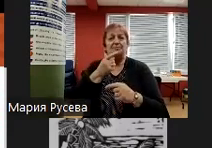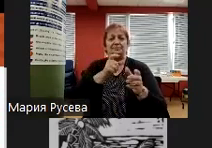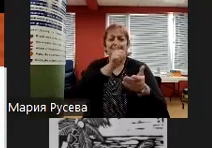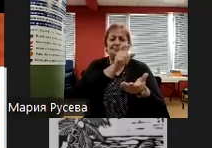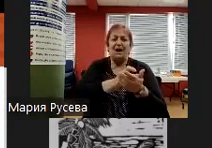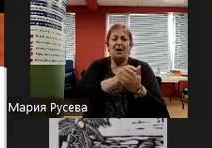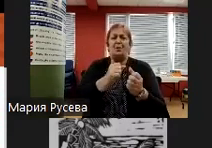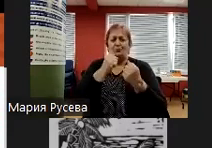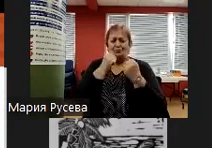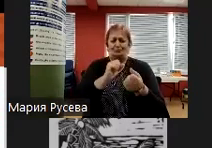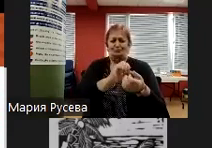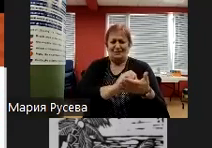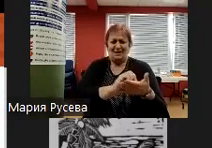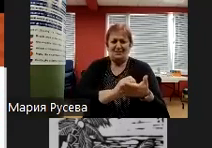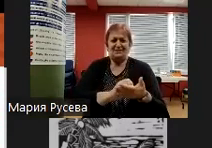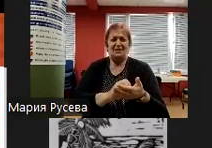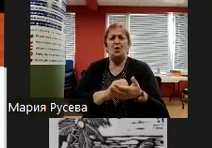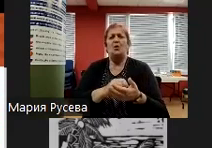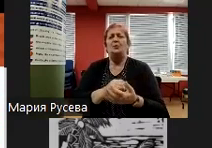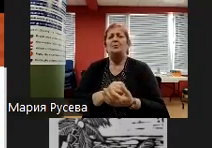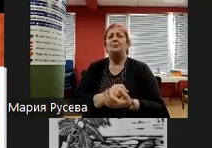по-сложно написан и